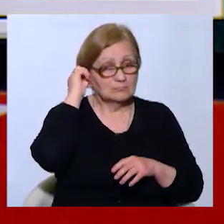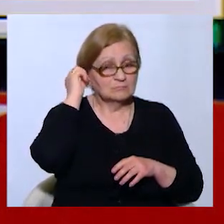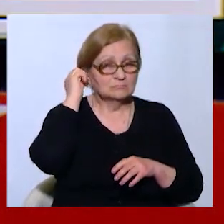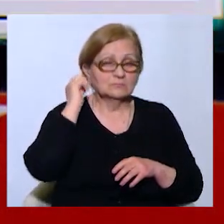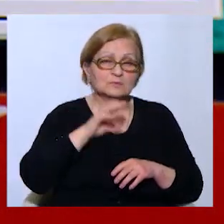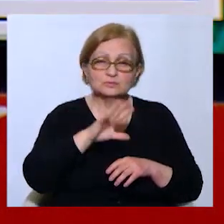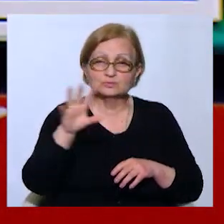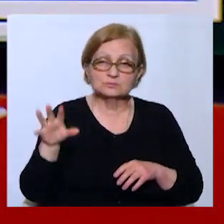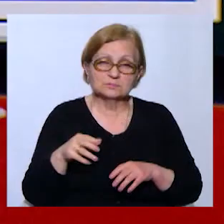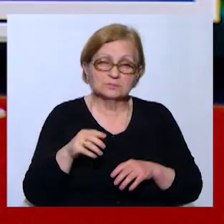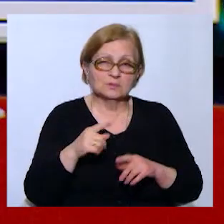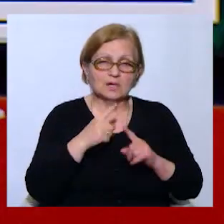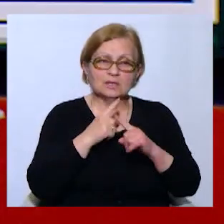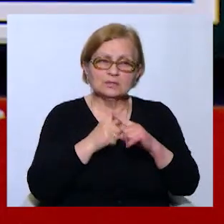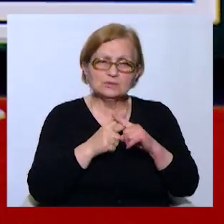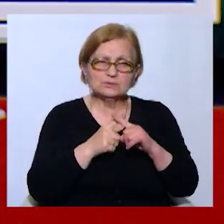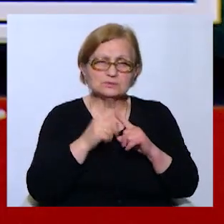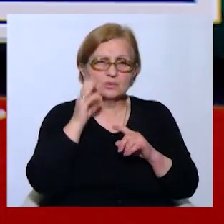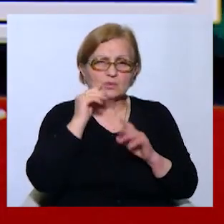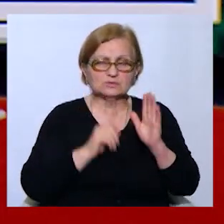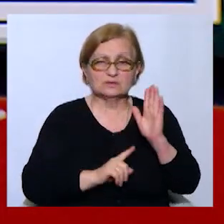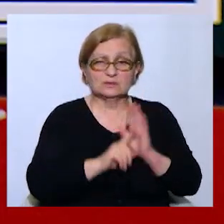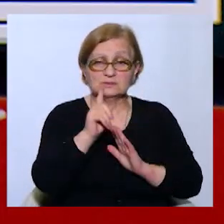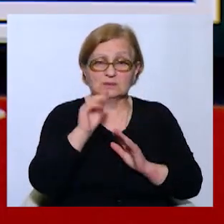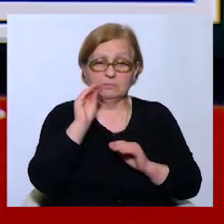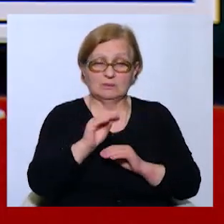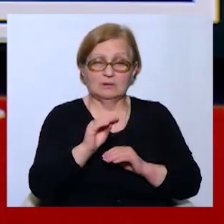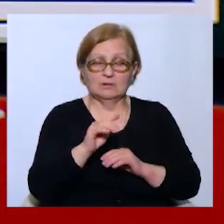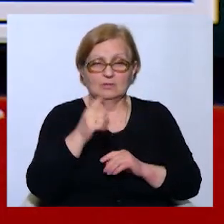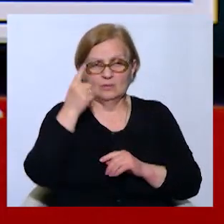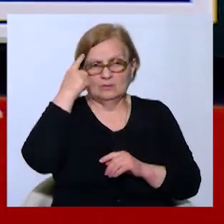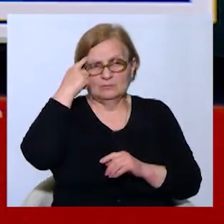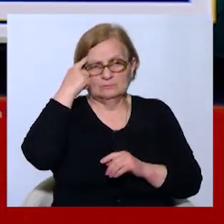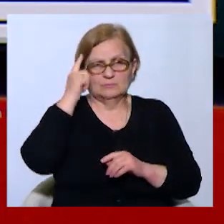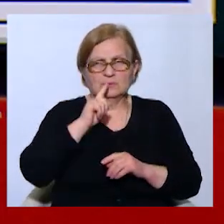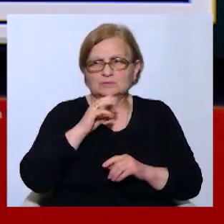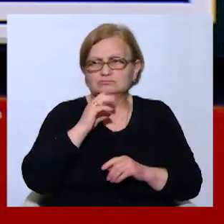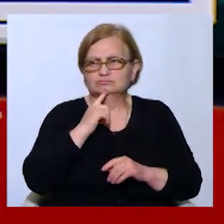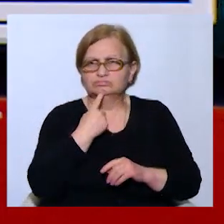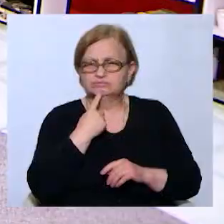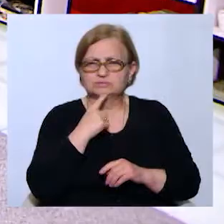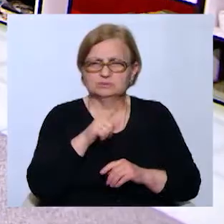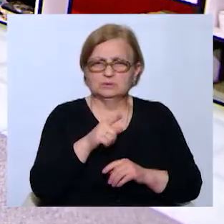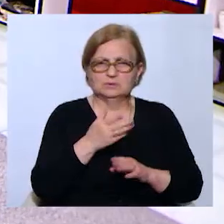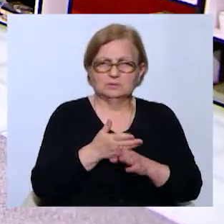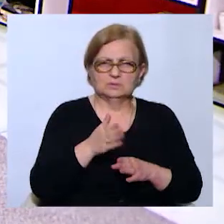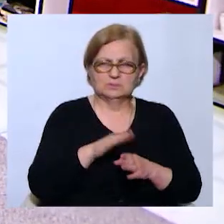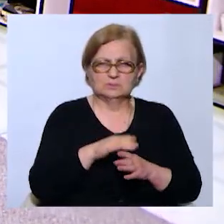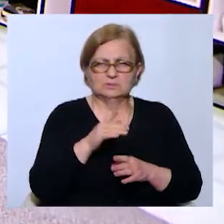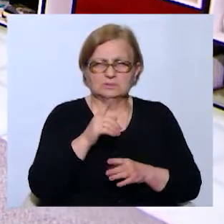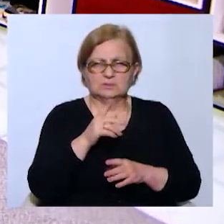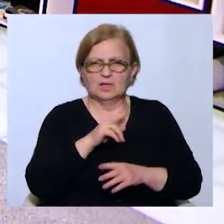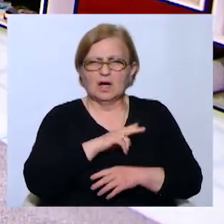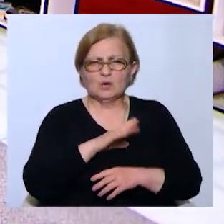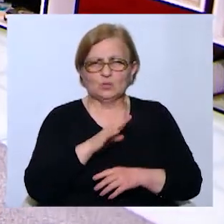ხოლმე რაღაცნაირად x-ი. როცა შემოდის აღნიშნო x-ი, გონიათ რომ რაღაცა ძალიან რთულდება, ამ x-ის დანახვა არ